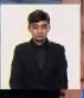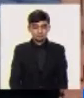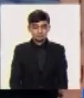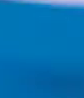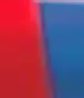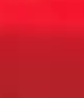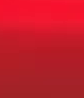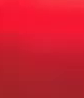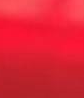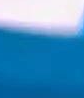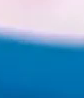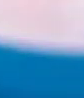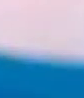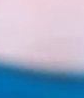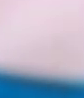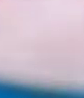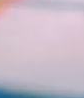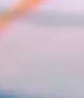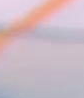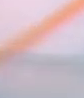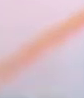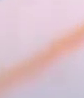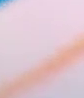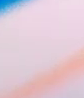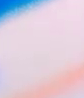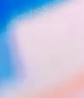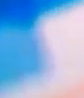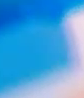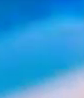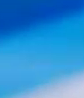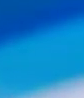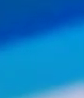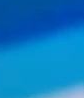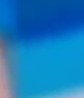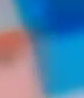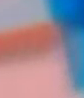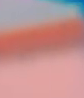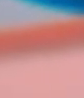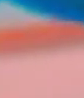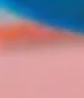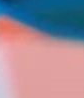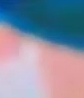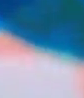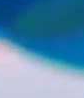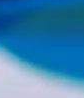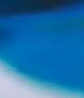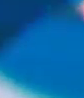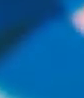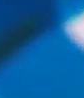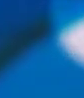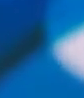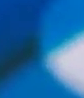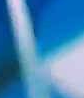область. Смотрите «Информбюро» на YouTube. Прямые эфиры, репортажи с места событий, аналитика, журналистские